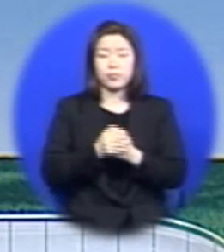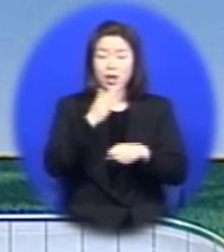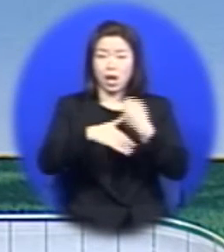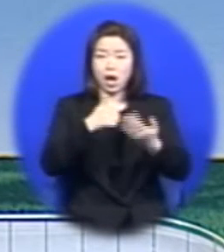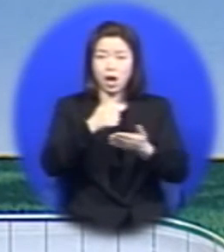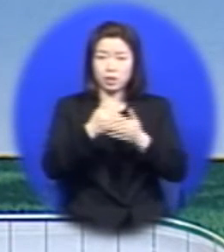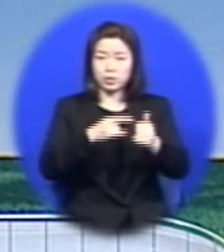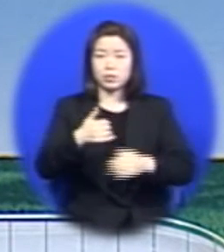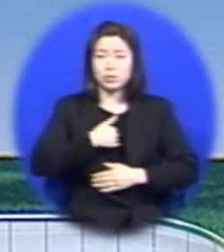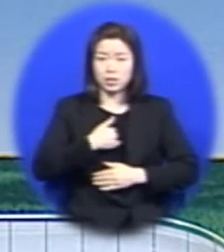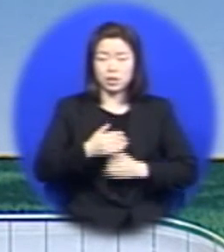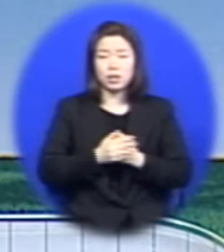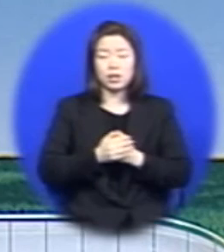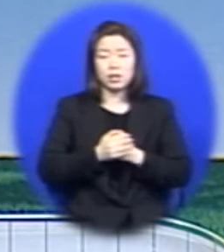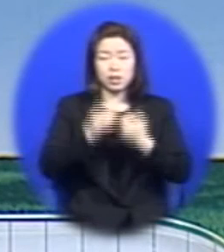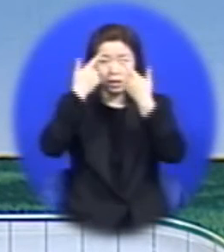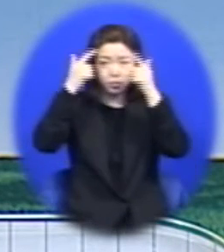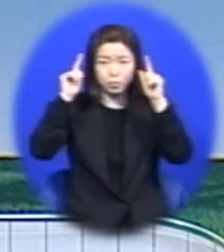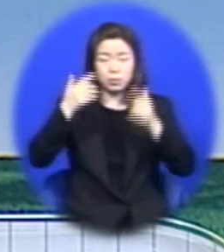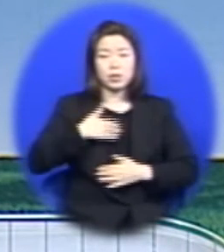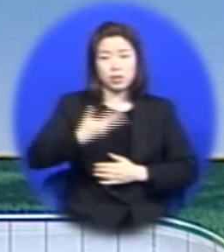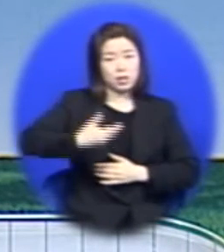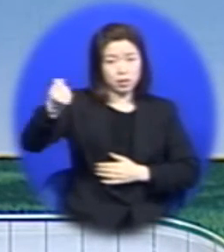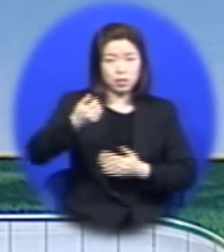하나님께서 제게 석사학위를 내게 바치라.